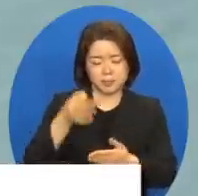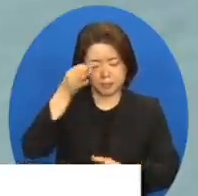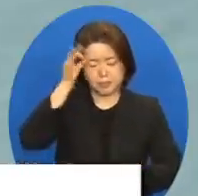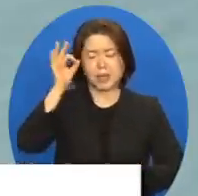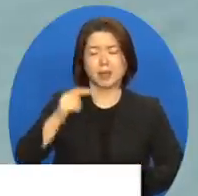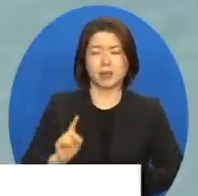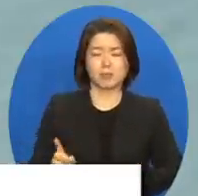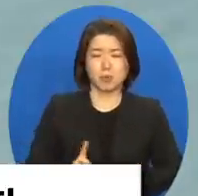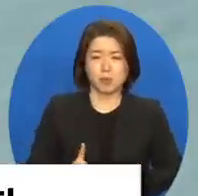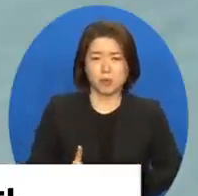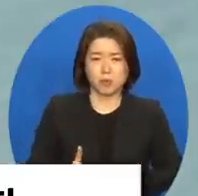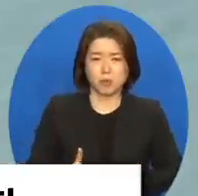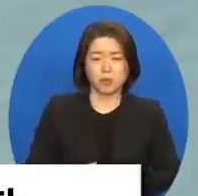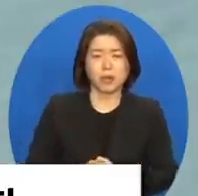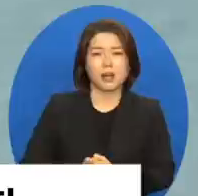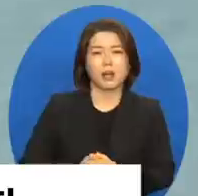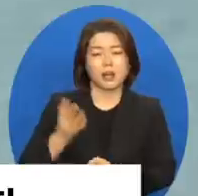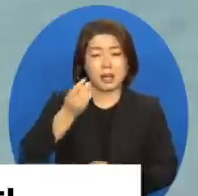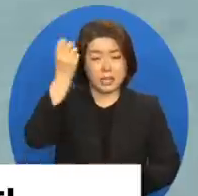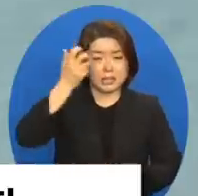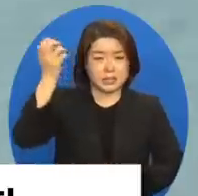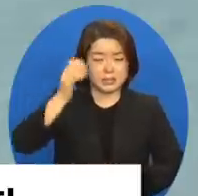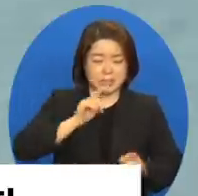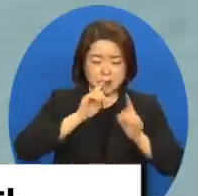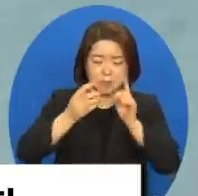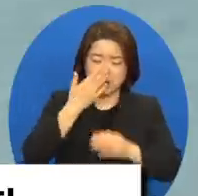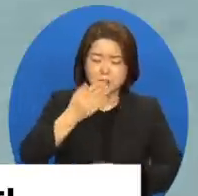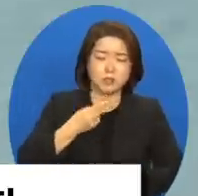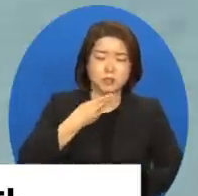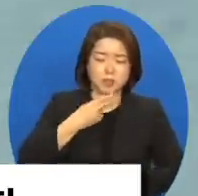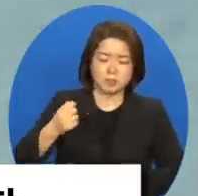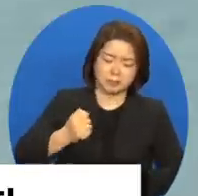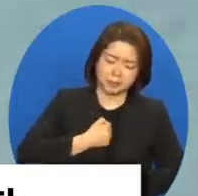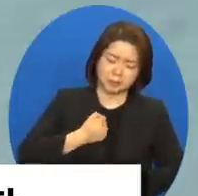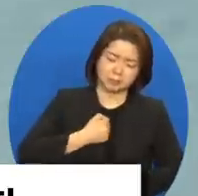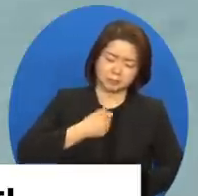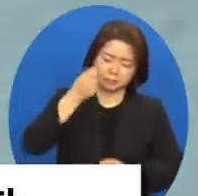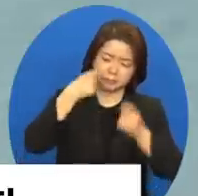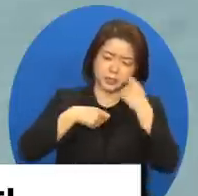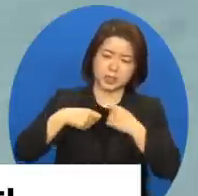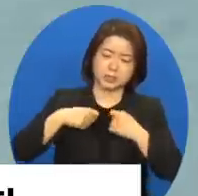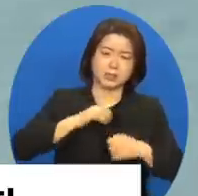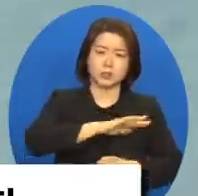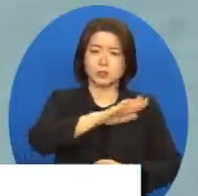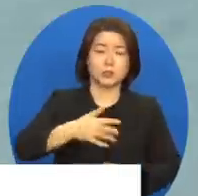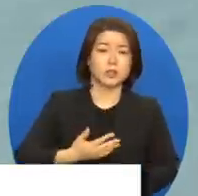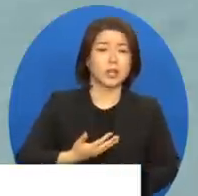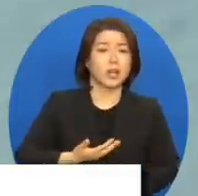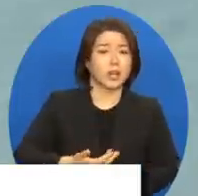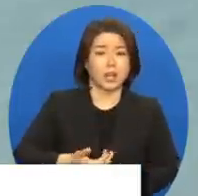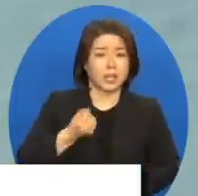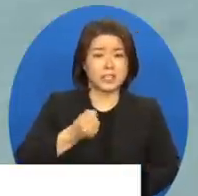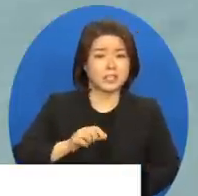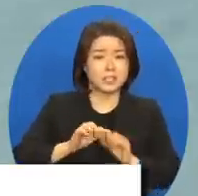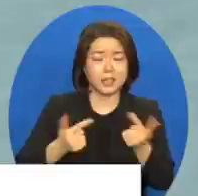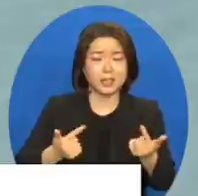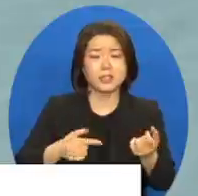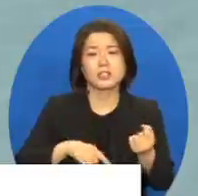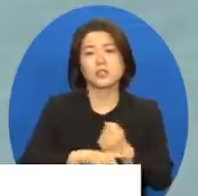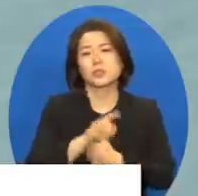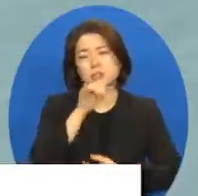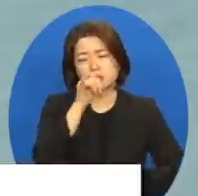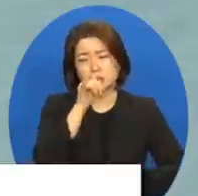것이 성령의 말할 수 없는 탄식이 우리에게는 없다는 겁니다. 우리 안에 오신